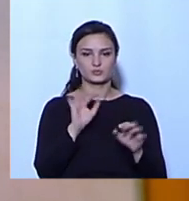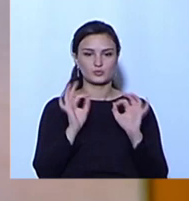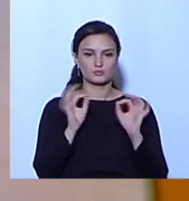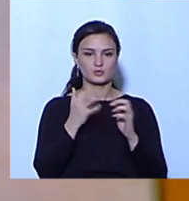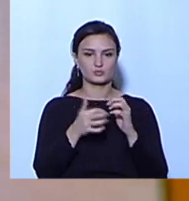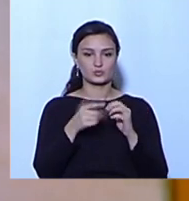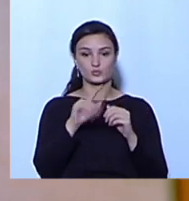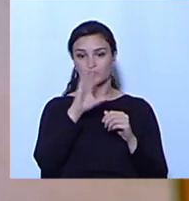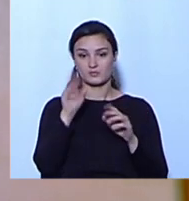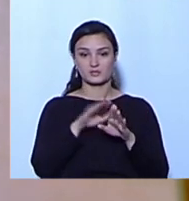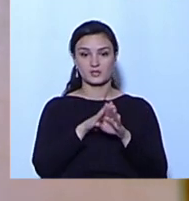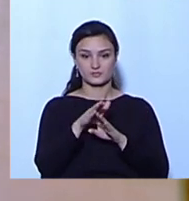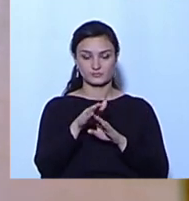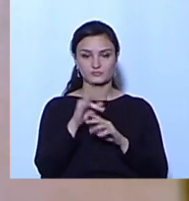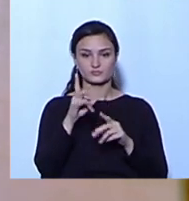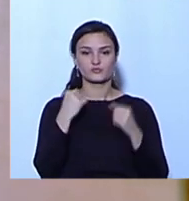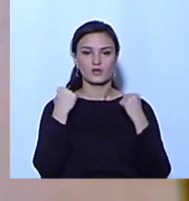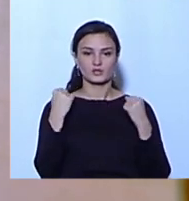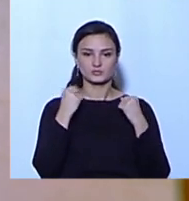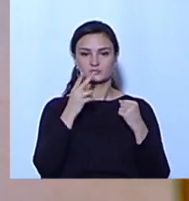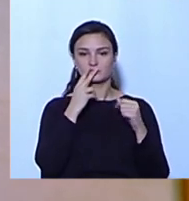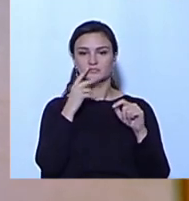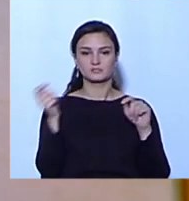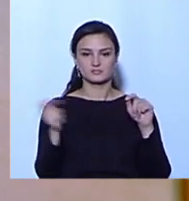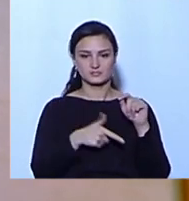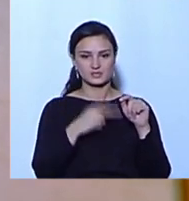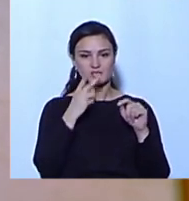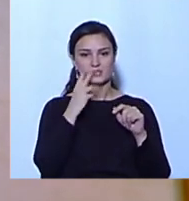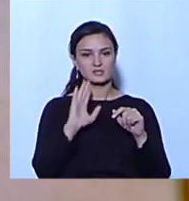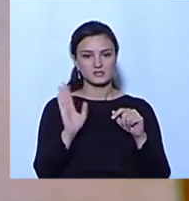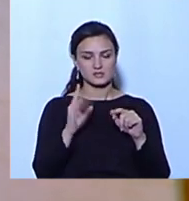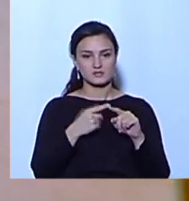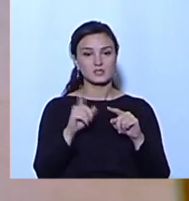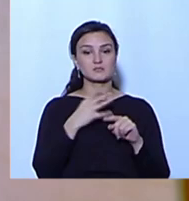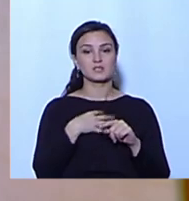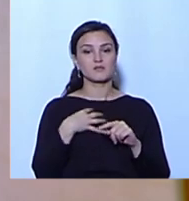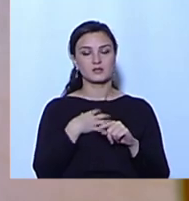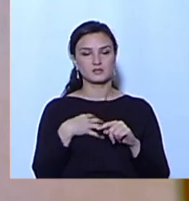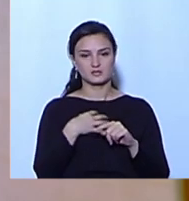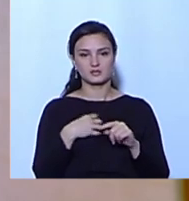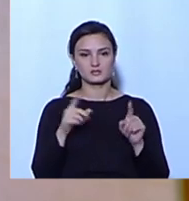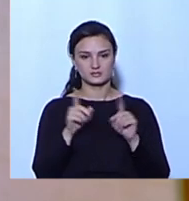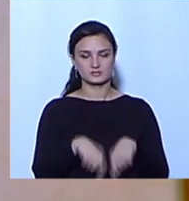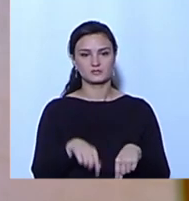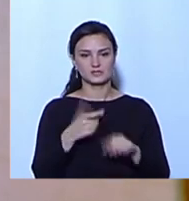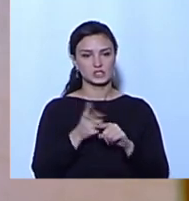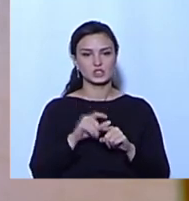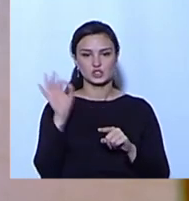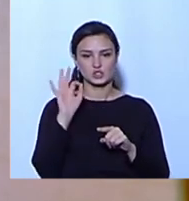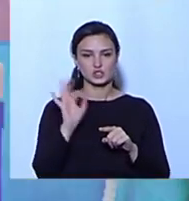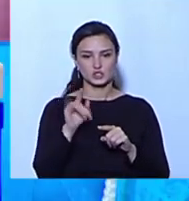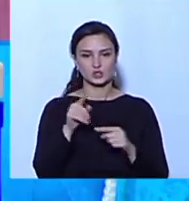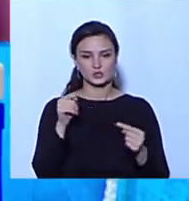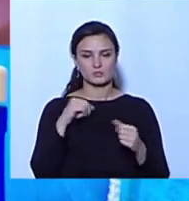ყველაფერ ამას თქვენ ასრულებთ, ჩვენთან ერთად ვარჯიშობთ, თამბაქოს აღარ ეწევით და რაც მთავარია, ძალიან ხშირად